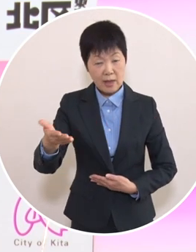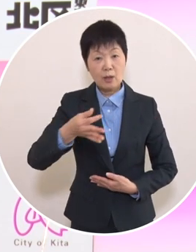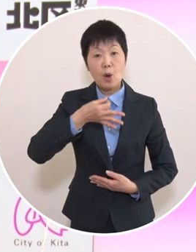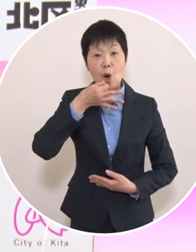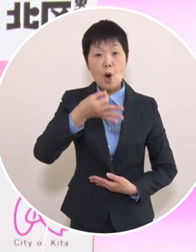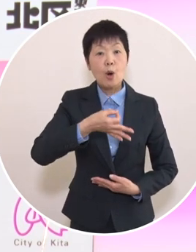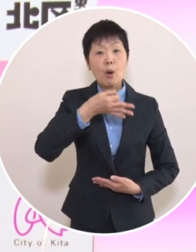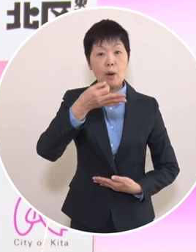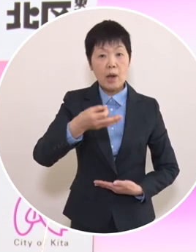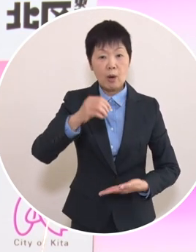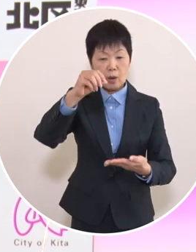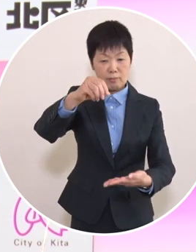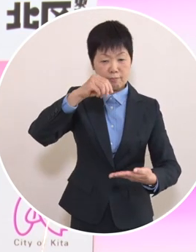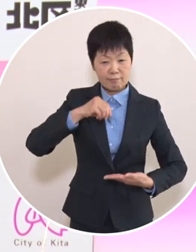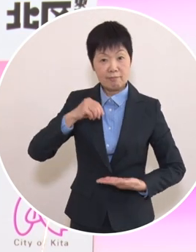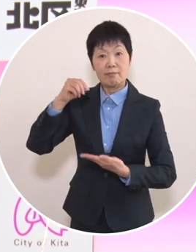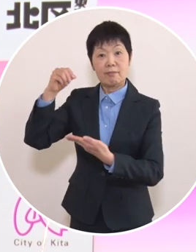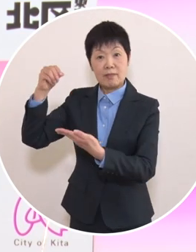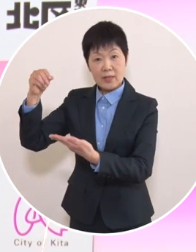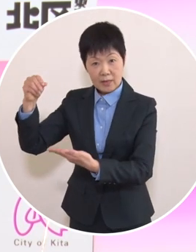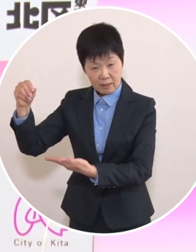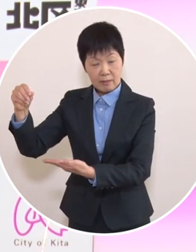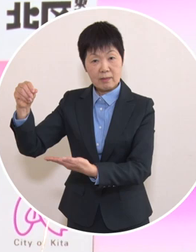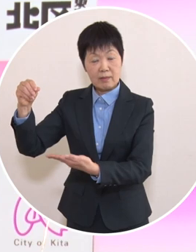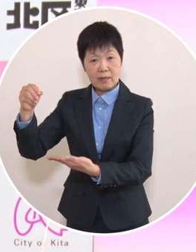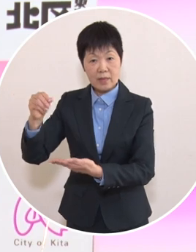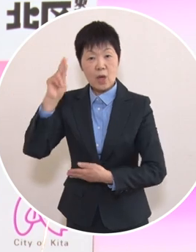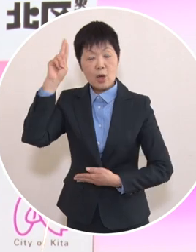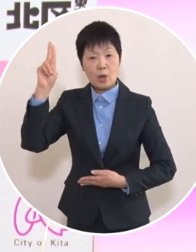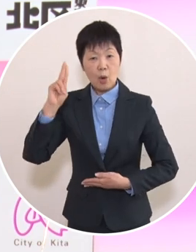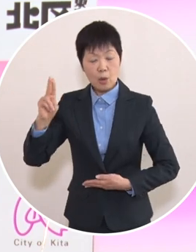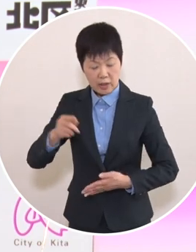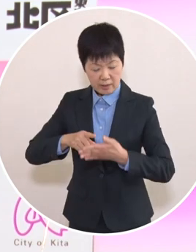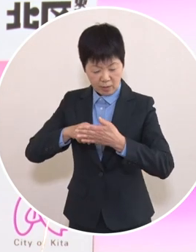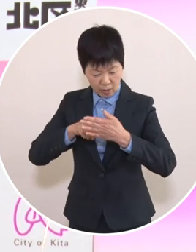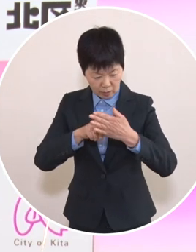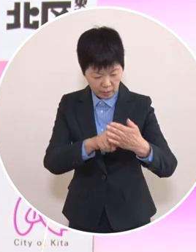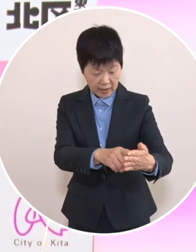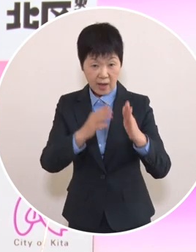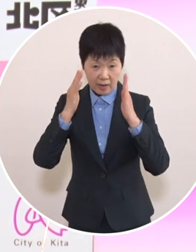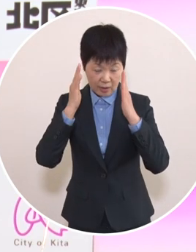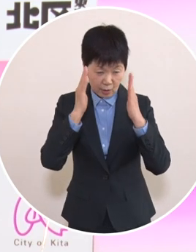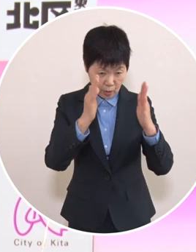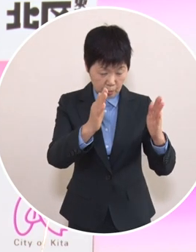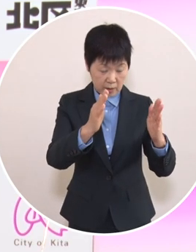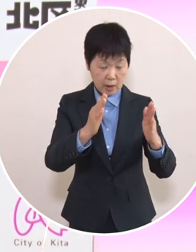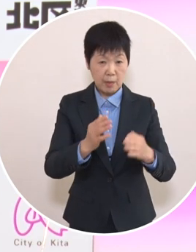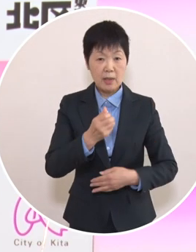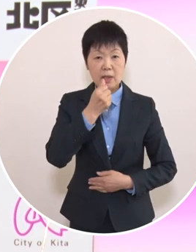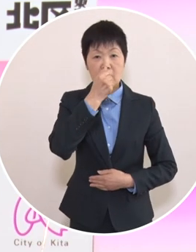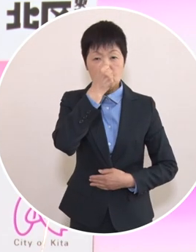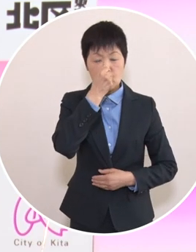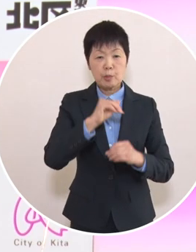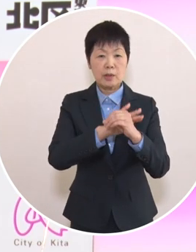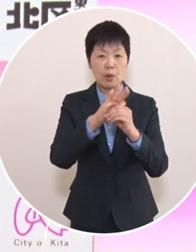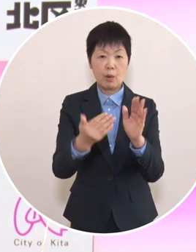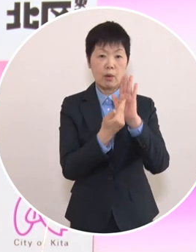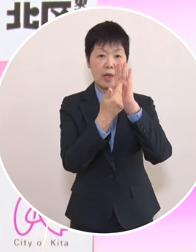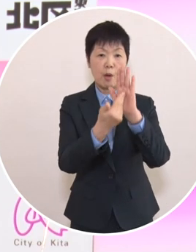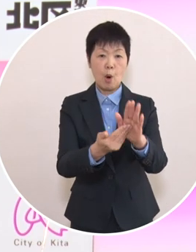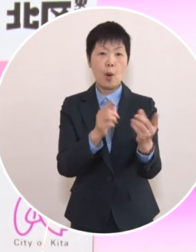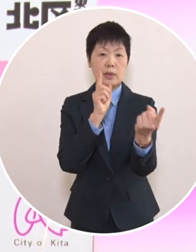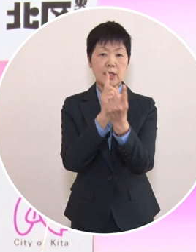様の声を不正により明確に反映させるべく十分な感染防止対策を行い